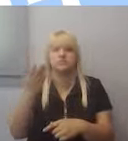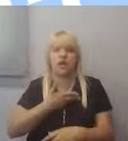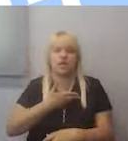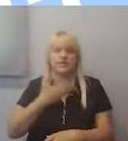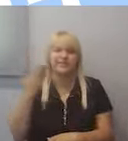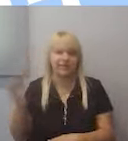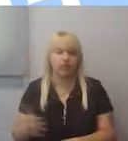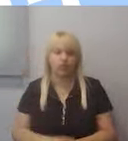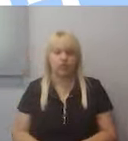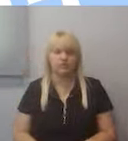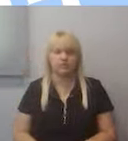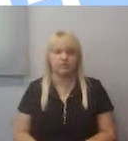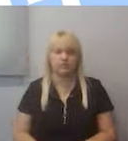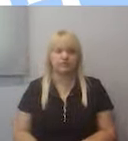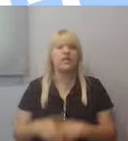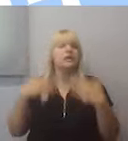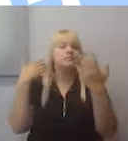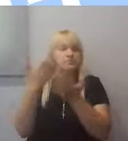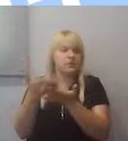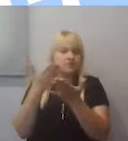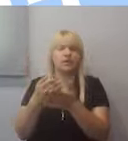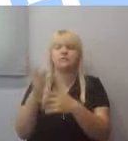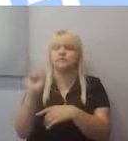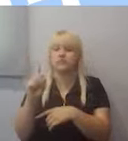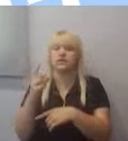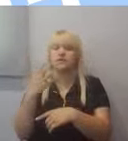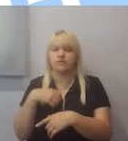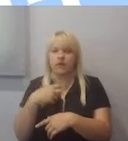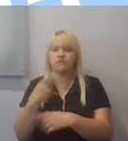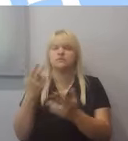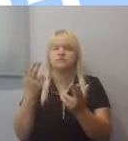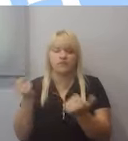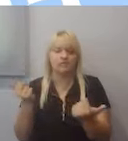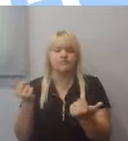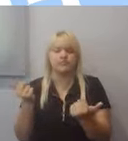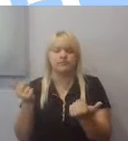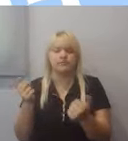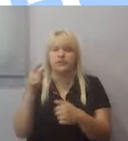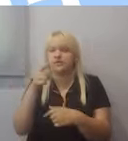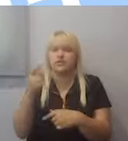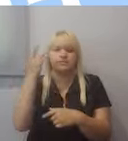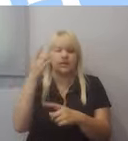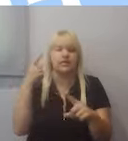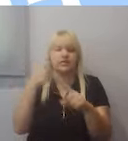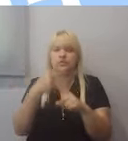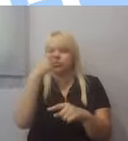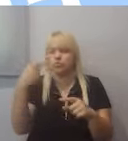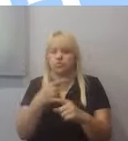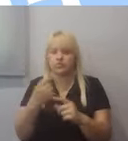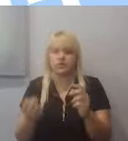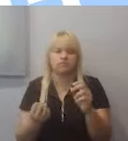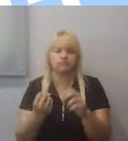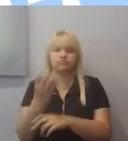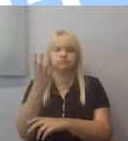tad tad jā mums ir jāatzīst kad šis princips ik stundā ieslēdzas un ir ļoti atklāts